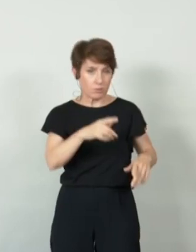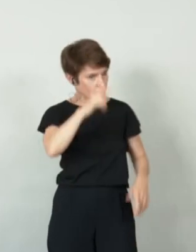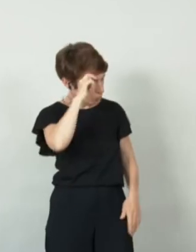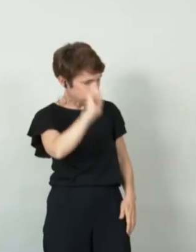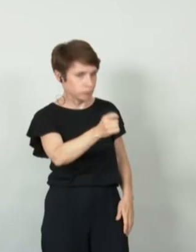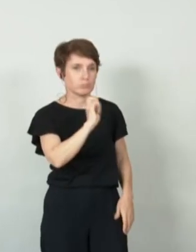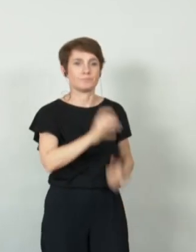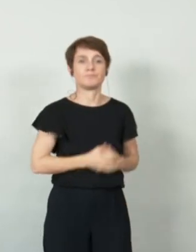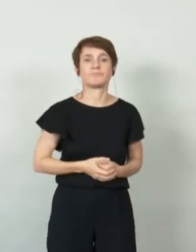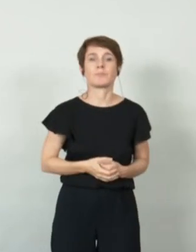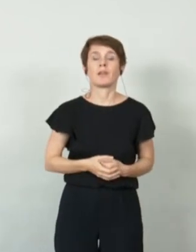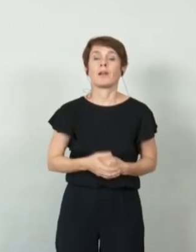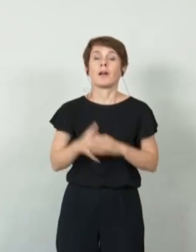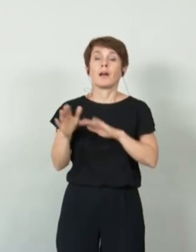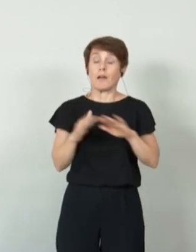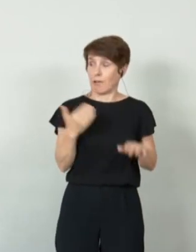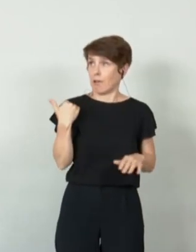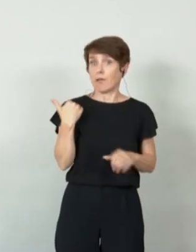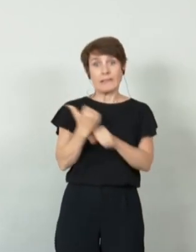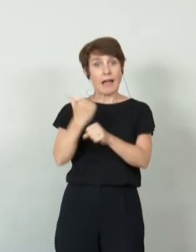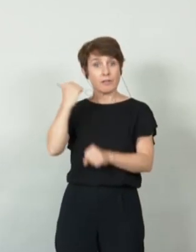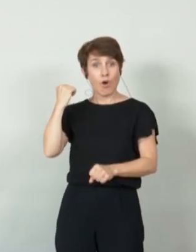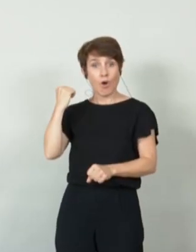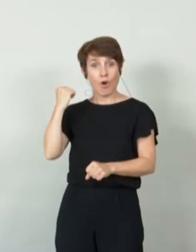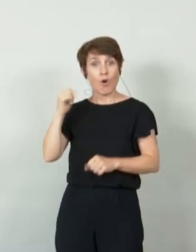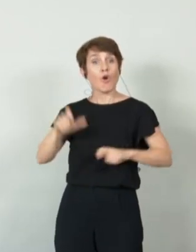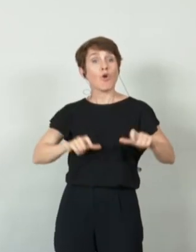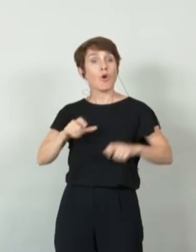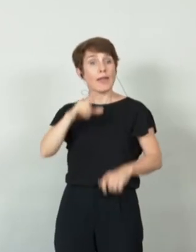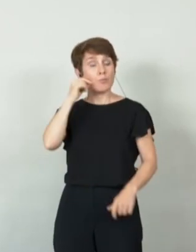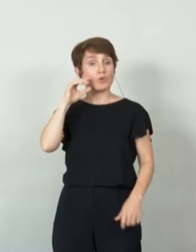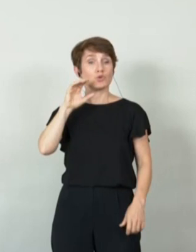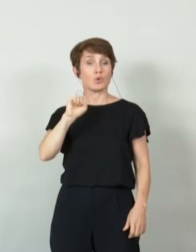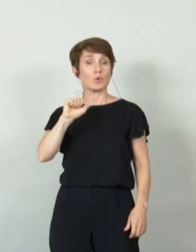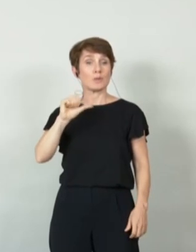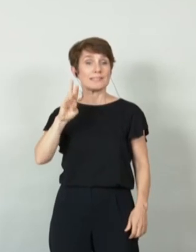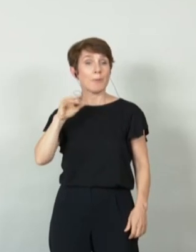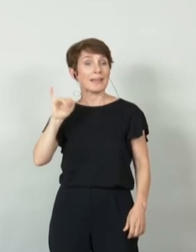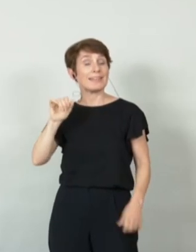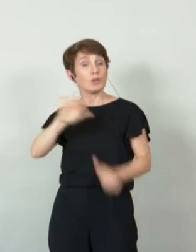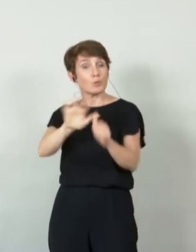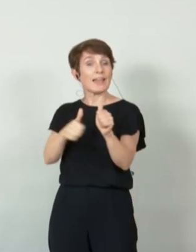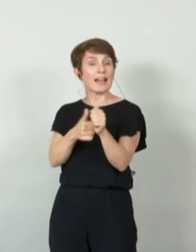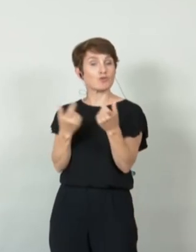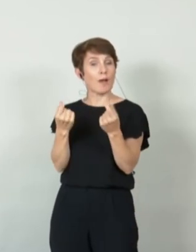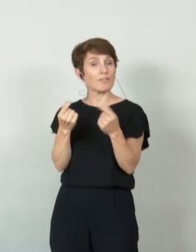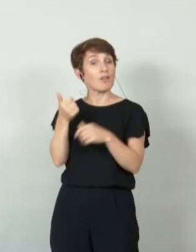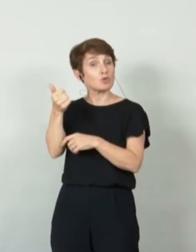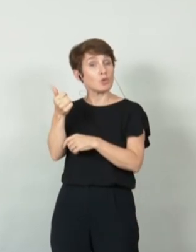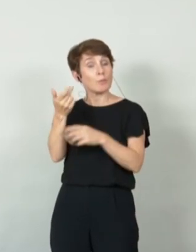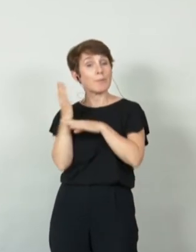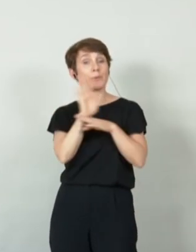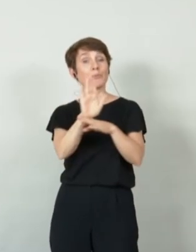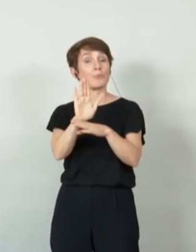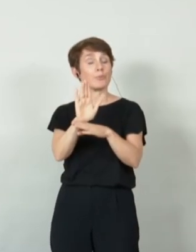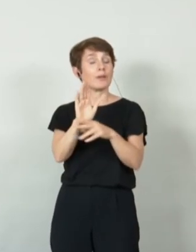quasiment jour pour jour notre collègue Kim Sabri alors adjoint en finance se félicitait de l'état de nos finances lors de la présentation du